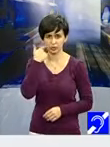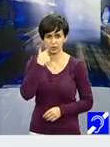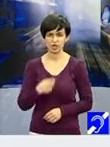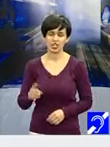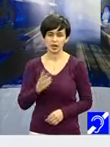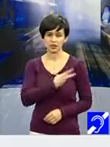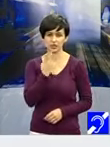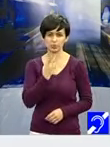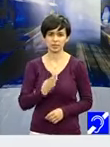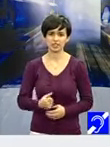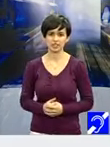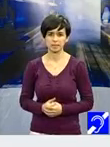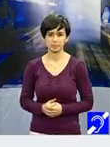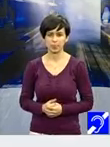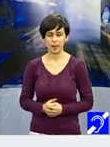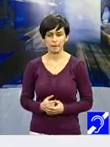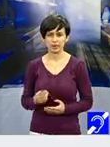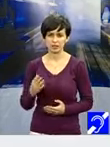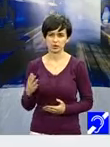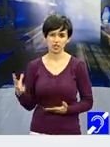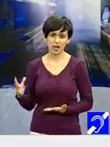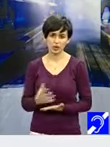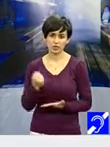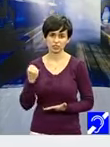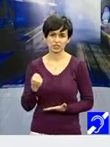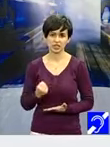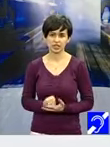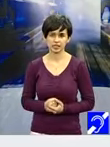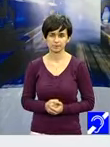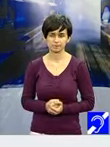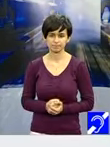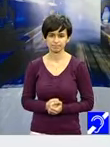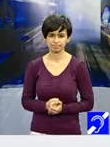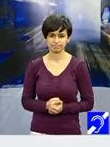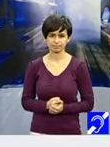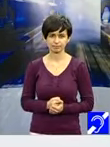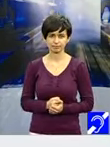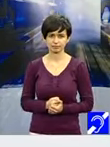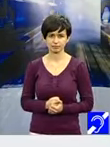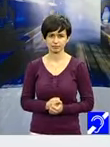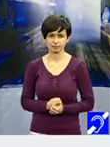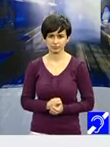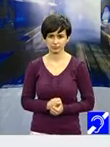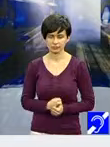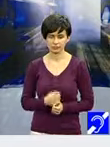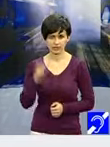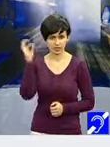competiție europeană de robotică spațială sub egida agenției NASA. Știrea, vă rog!